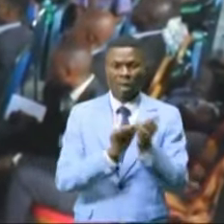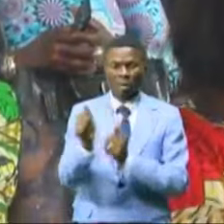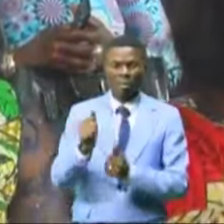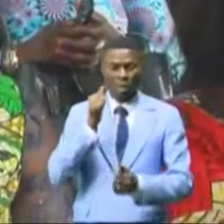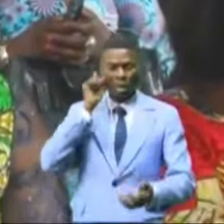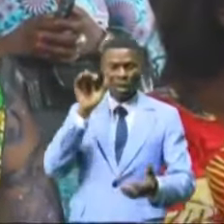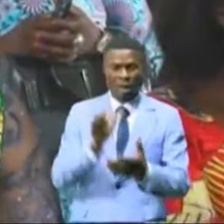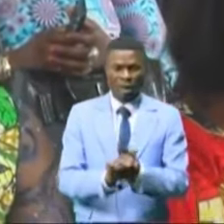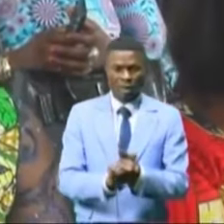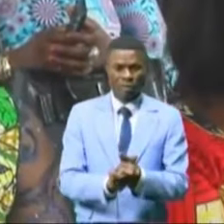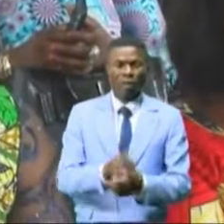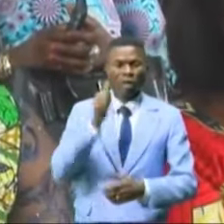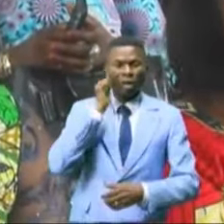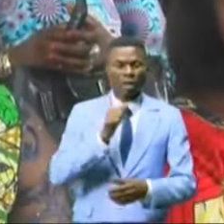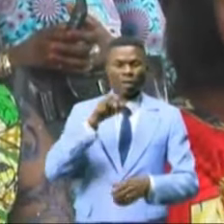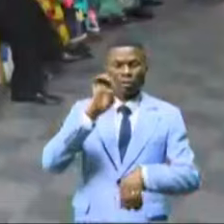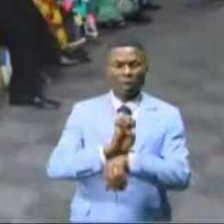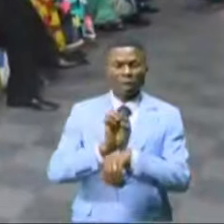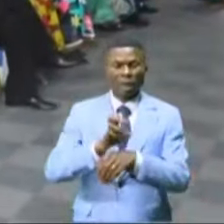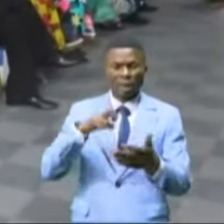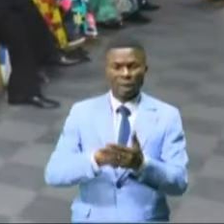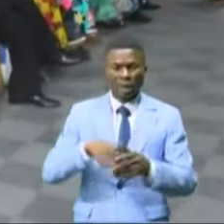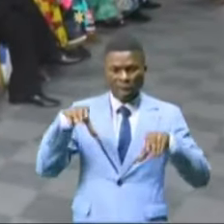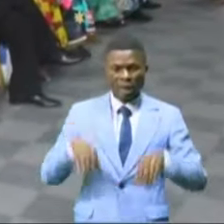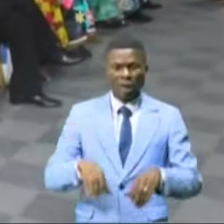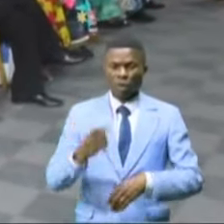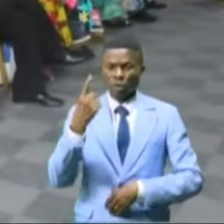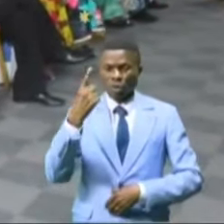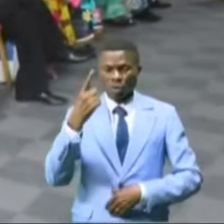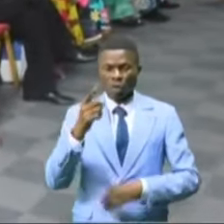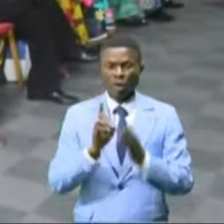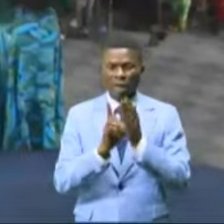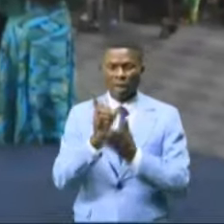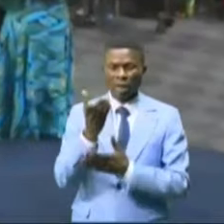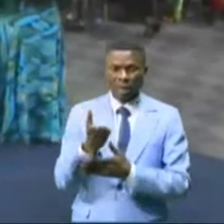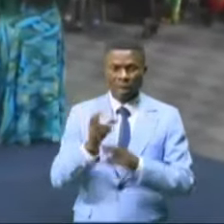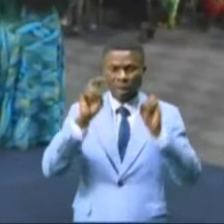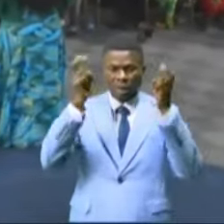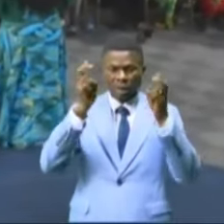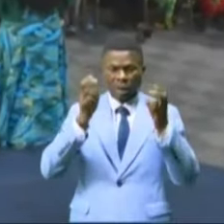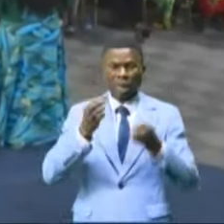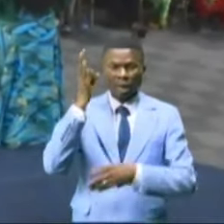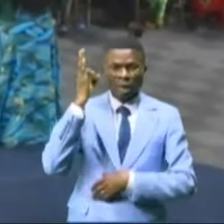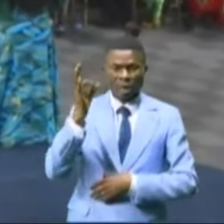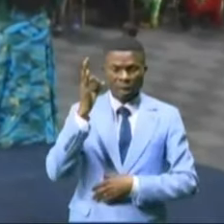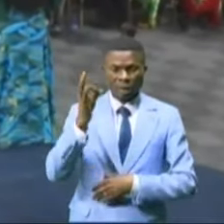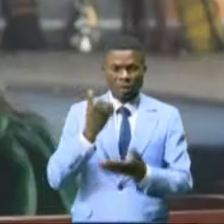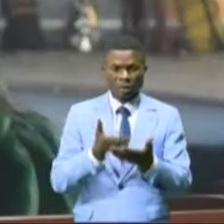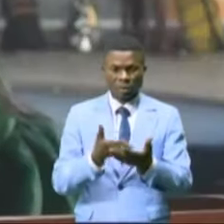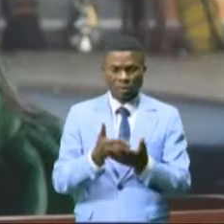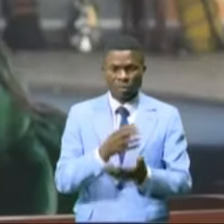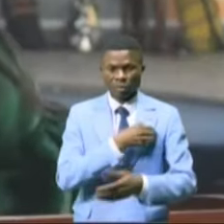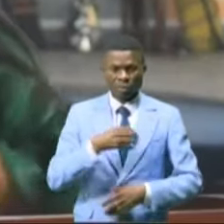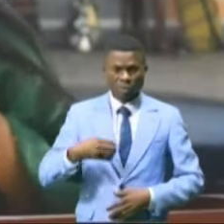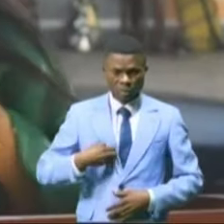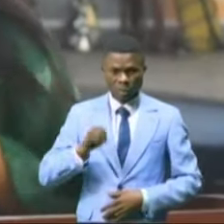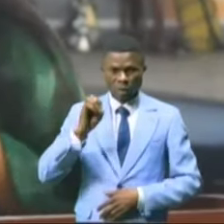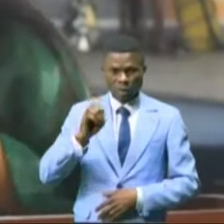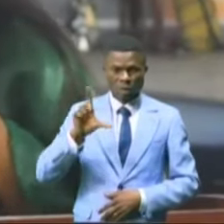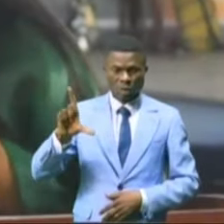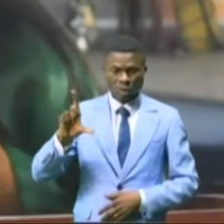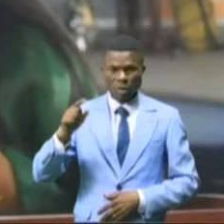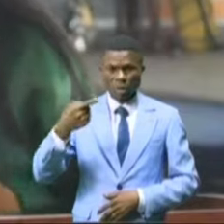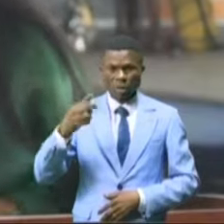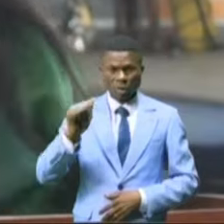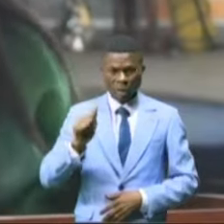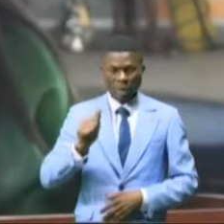filles protestantes pour un Congo uni et émergent ». Sujet exploité par l'oratrice du jour, Madame Olga Kadima, qui